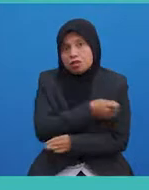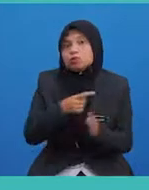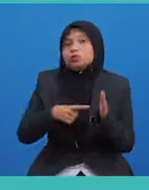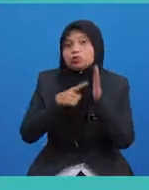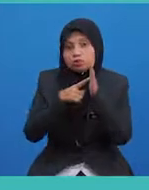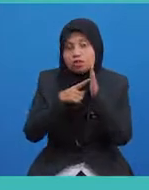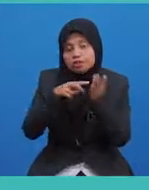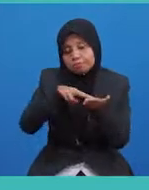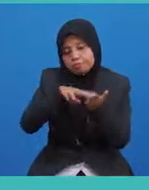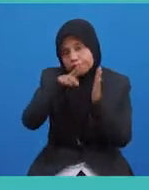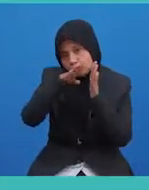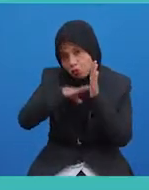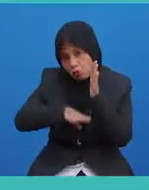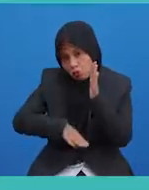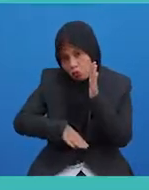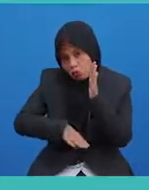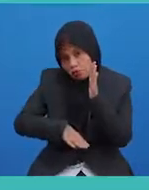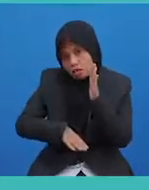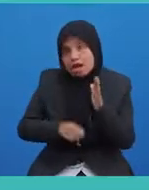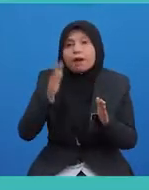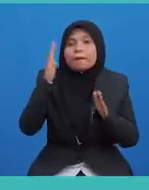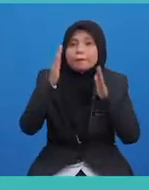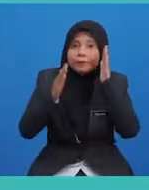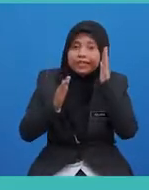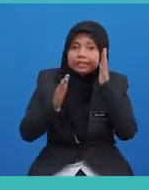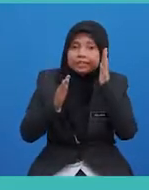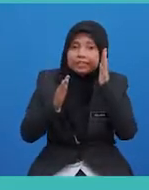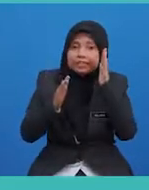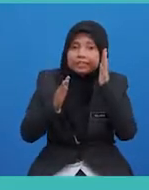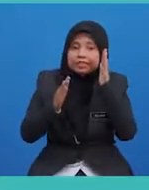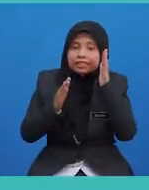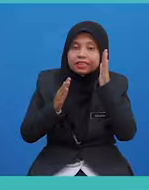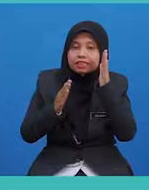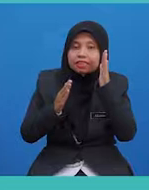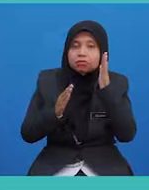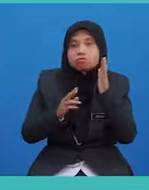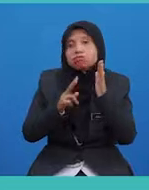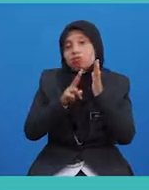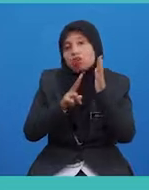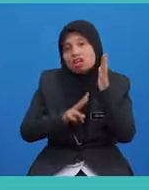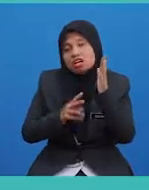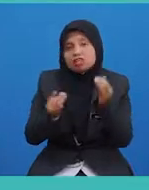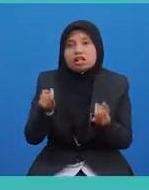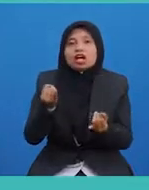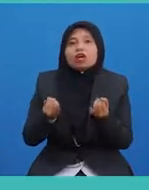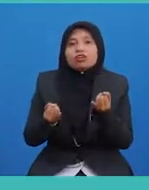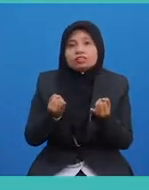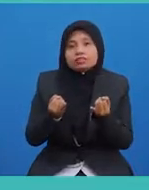menunjukkan pola menurun. Sementara Malaysia pula mengalami pola tidak konsisten.